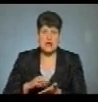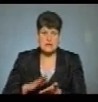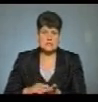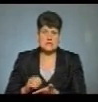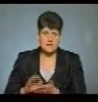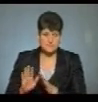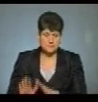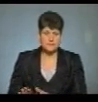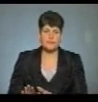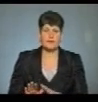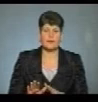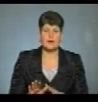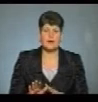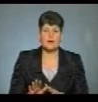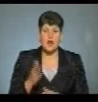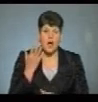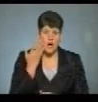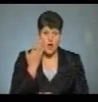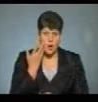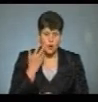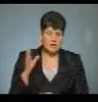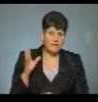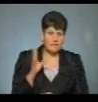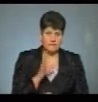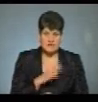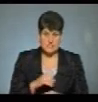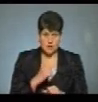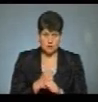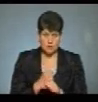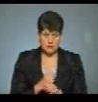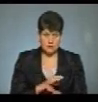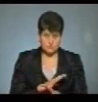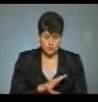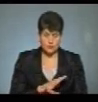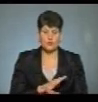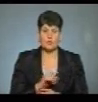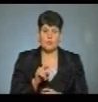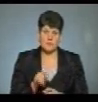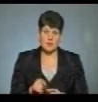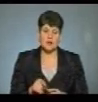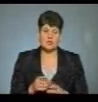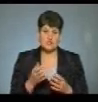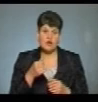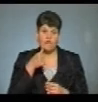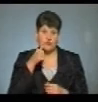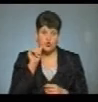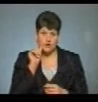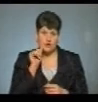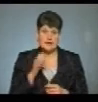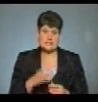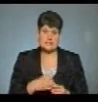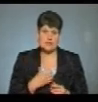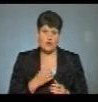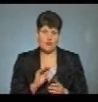і коли весь механізм зроблений був, то ми якраз і ще вчора ми застрахували ці